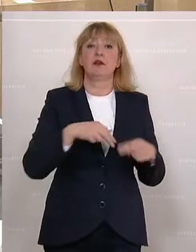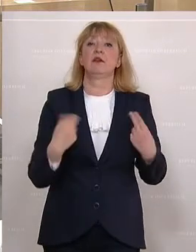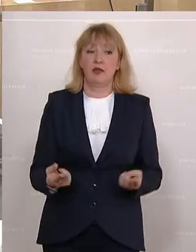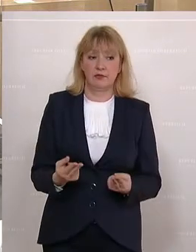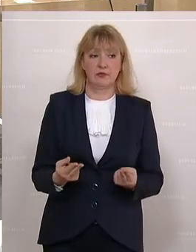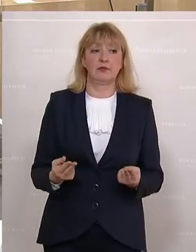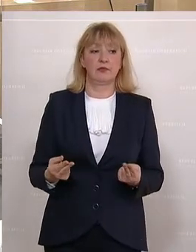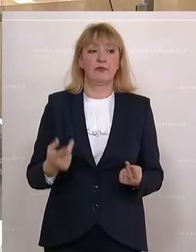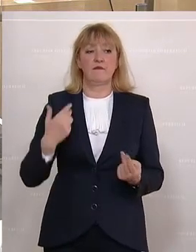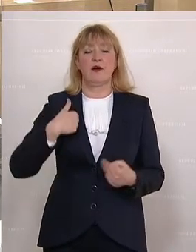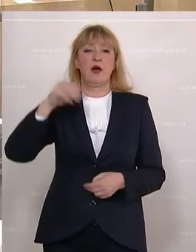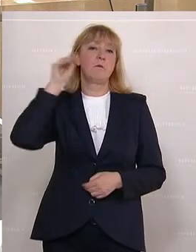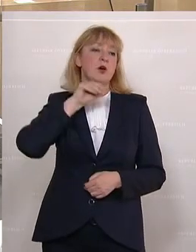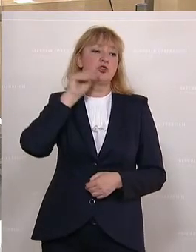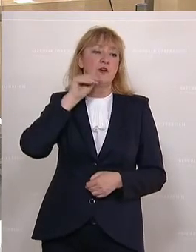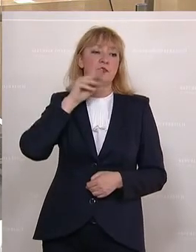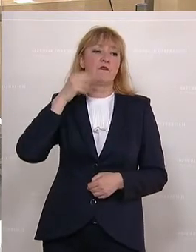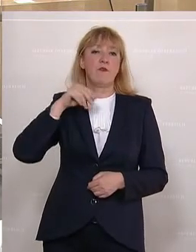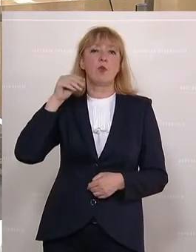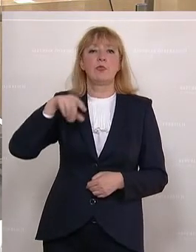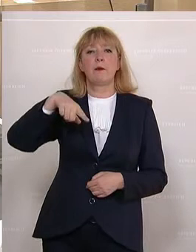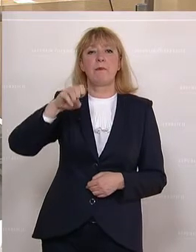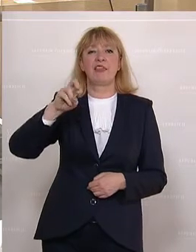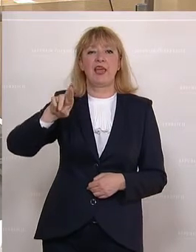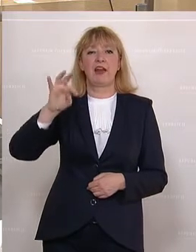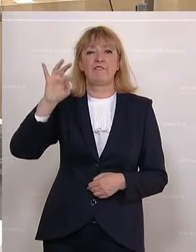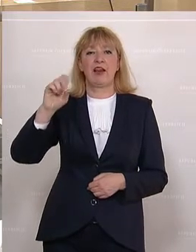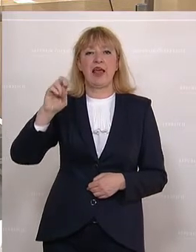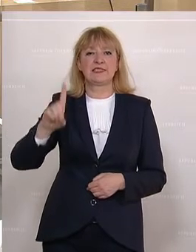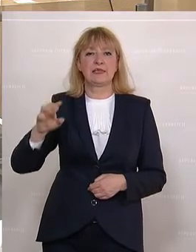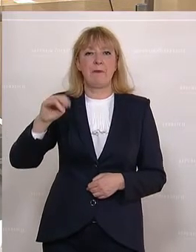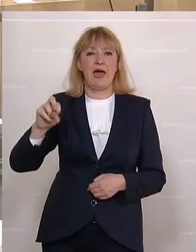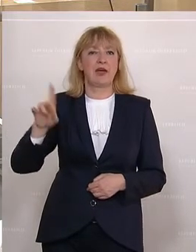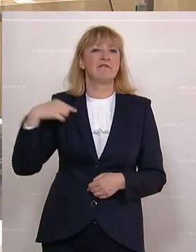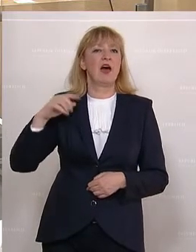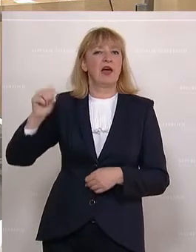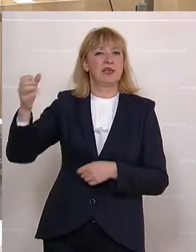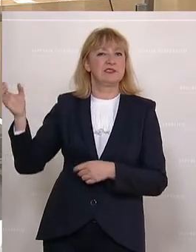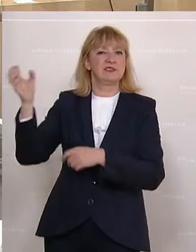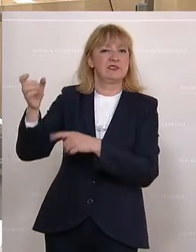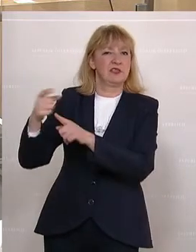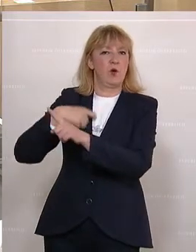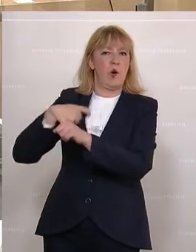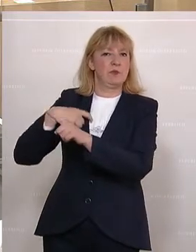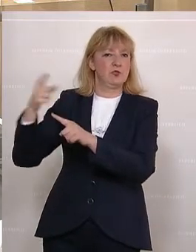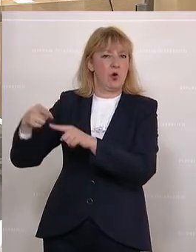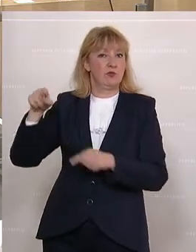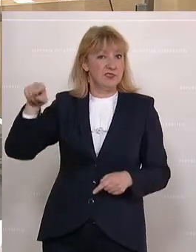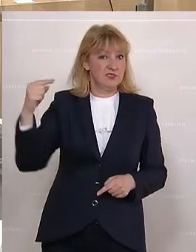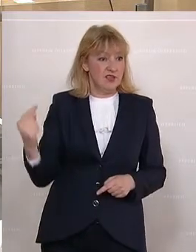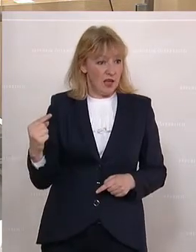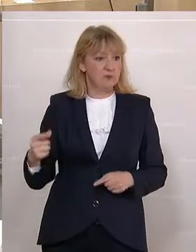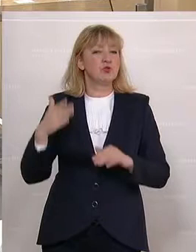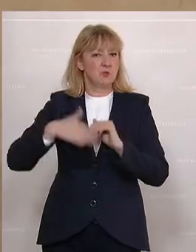das ist eine beschwerde des herrn peter franz meyer gab nämlich den erstgereihten der kommission sie wissen der herr franz mayer hat am